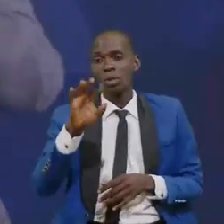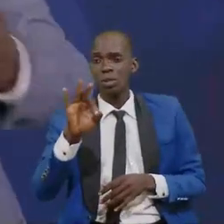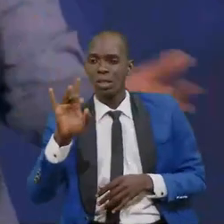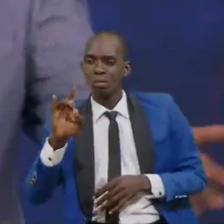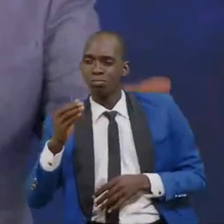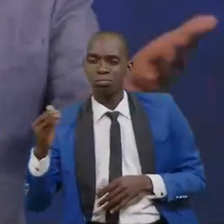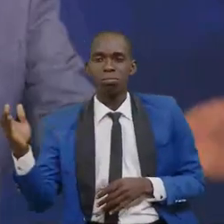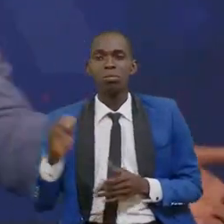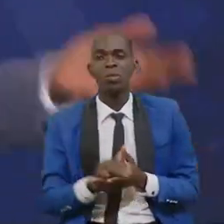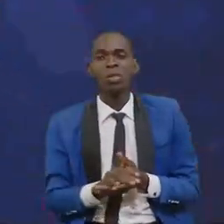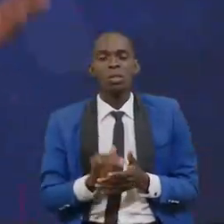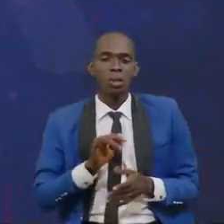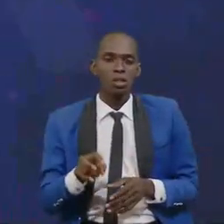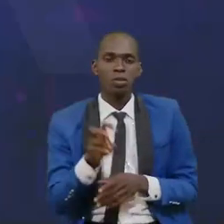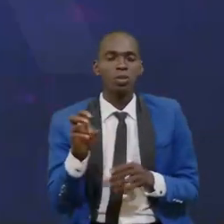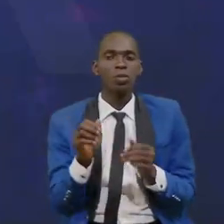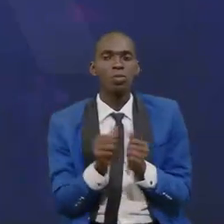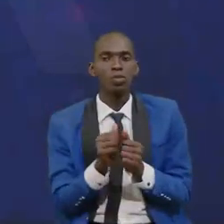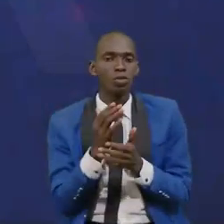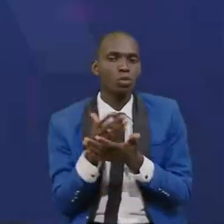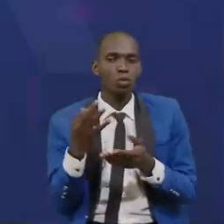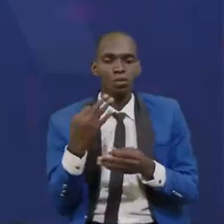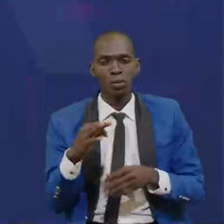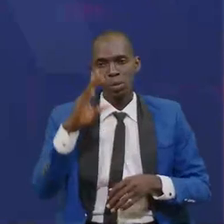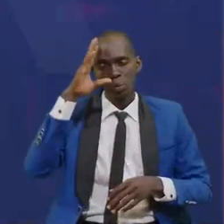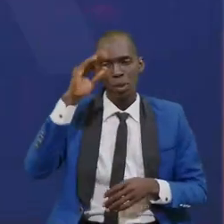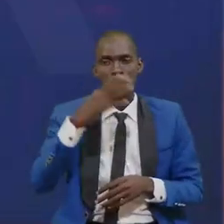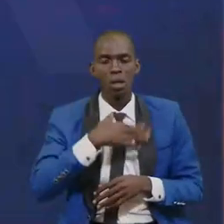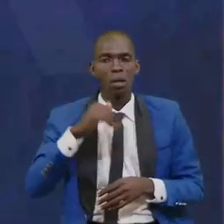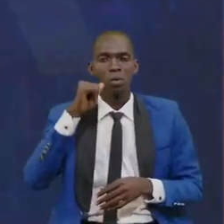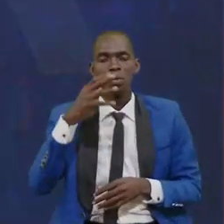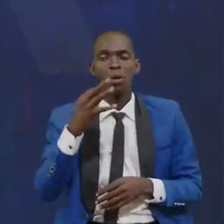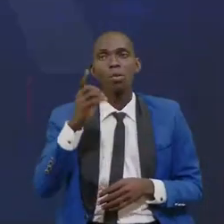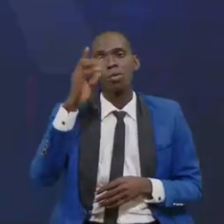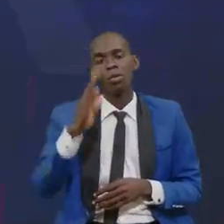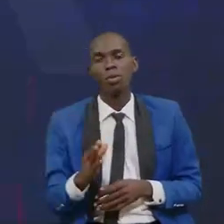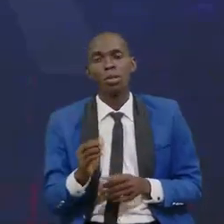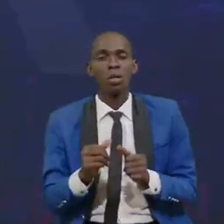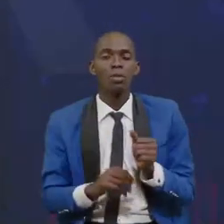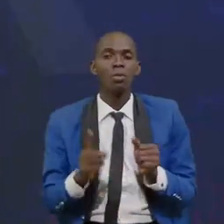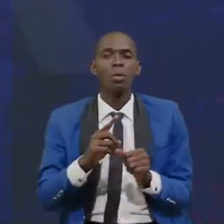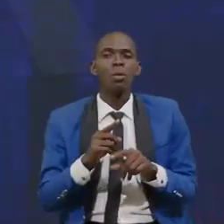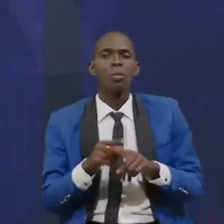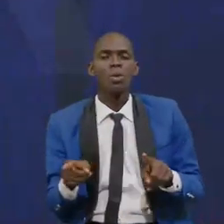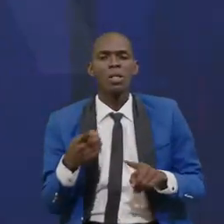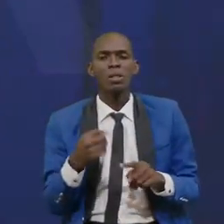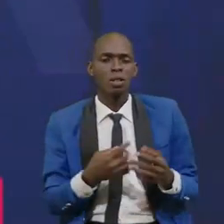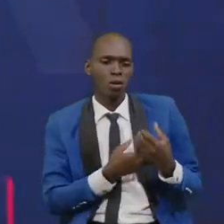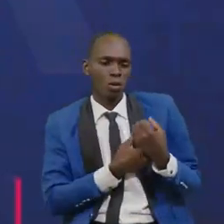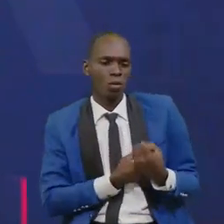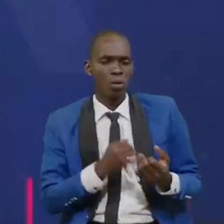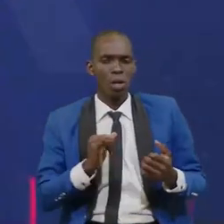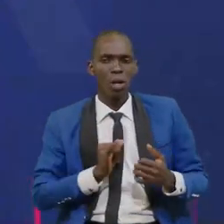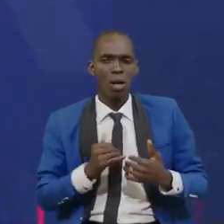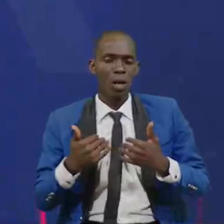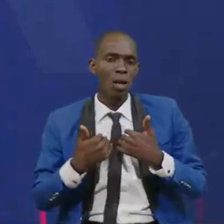on voyageait avec les hommes de Dieu, les femmes de Dieu autour. L'assurance que